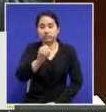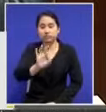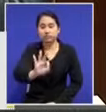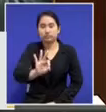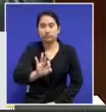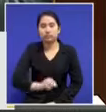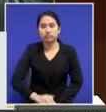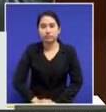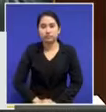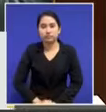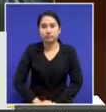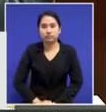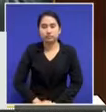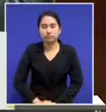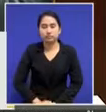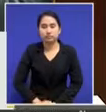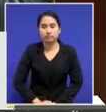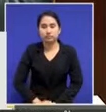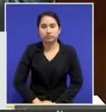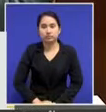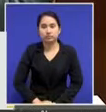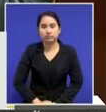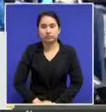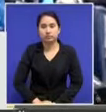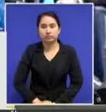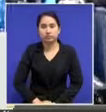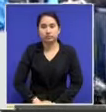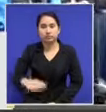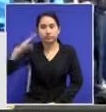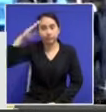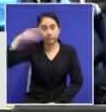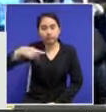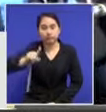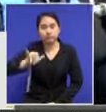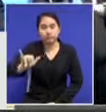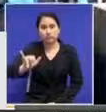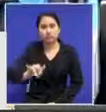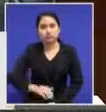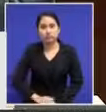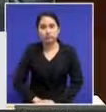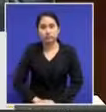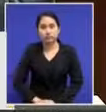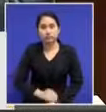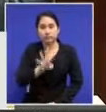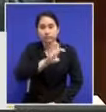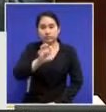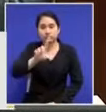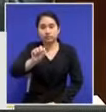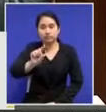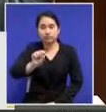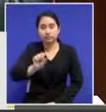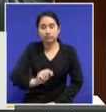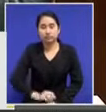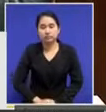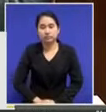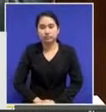นางสาวมณิกาจิรพันธ์วณิช พลเอกประยุทธ์จันทร์โอชาค่ะ 420